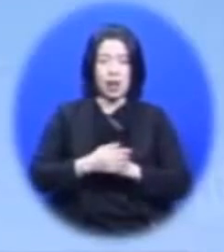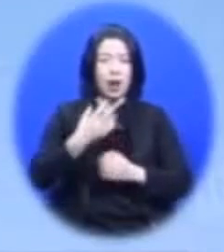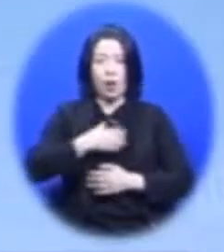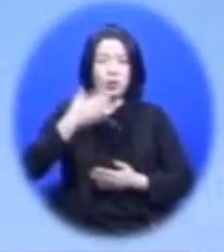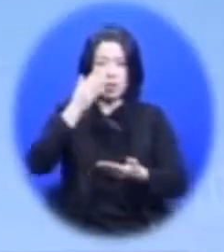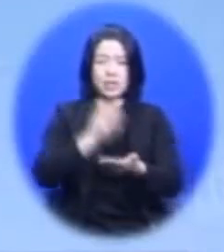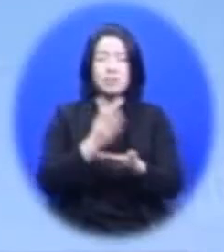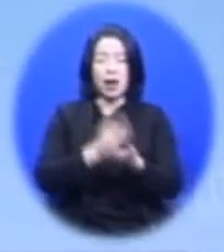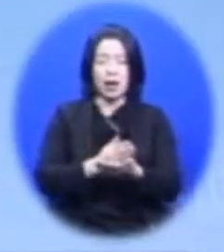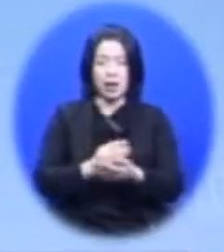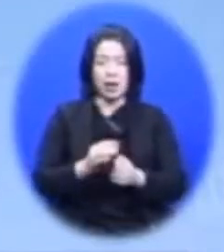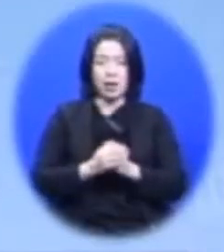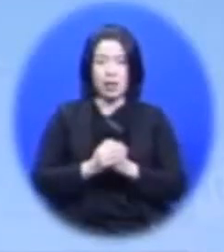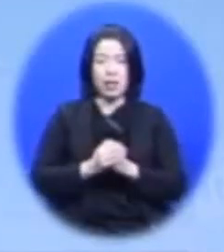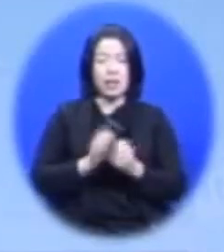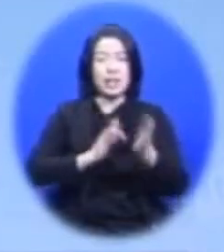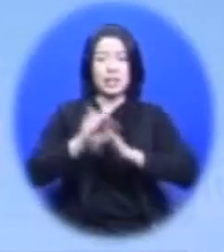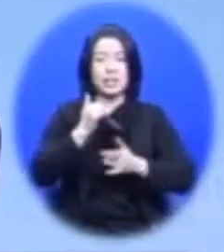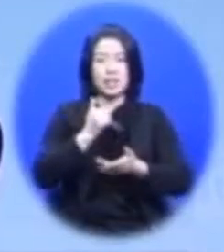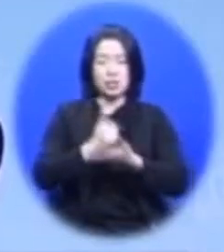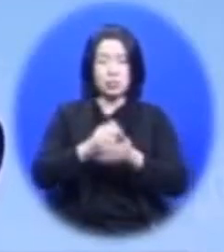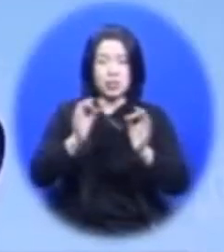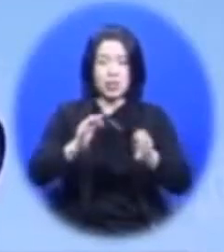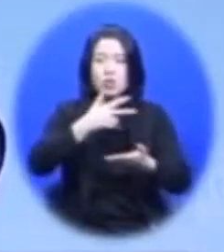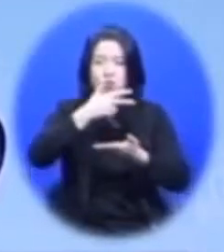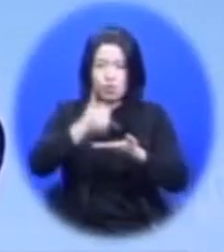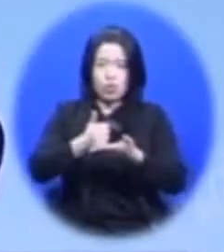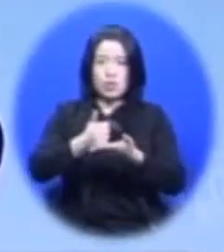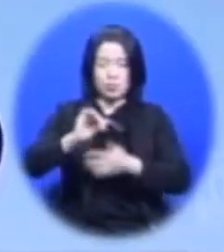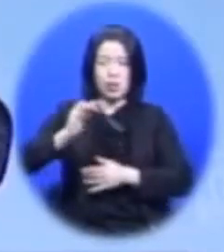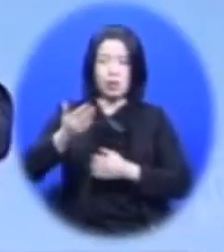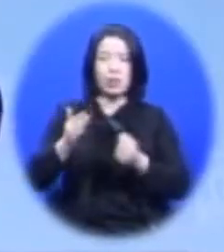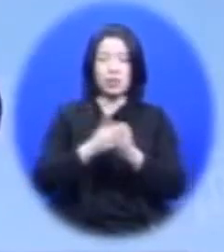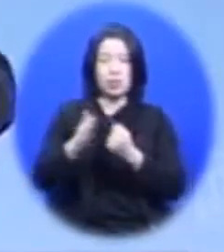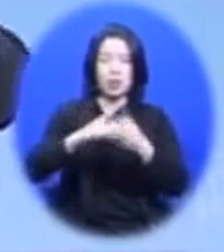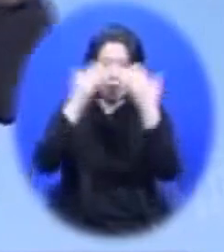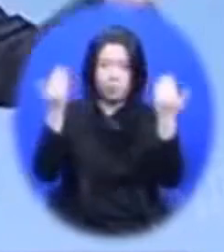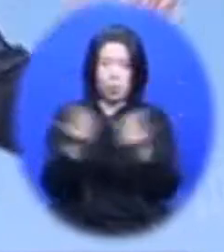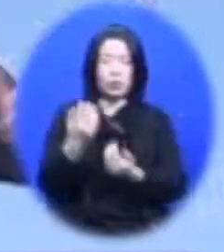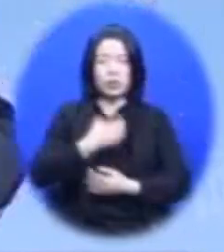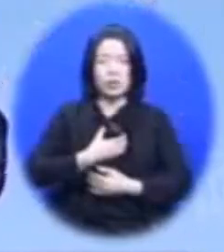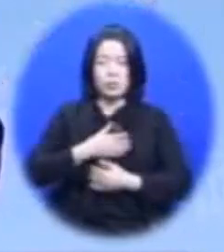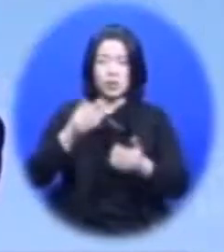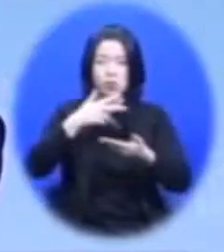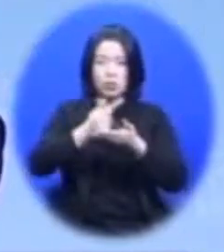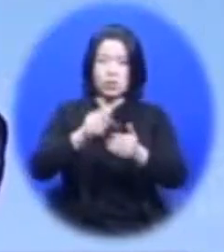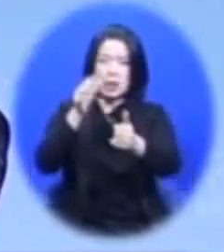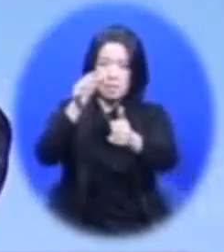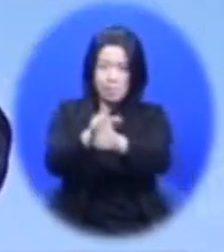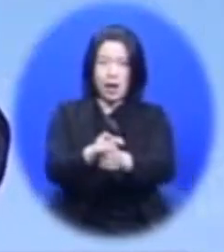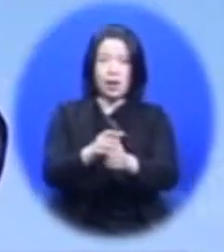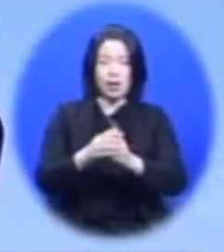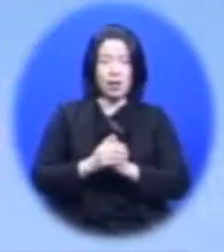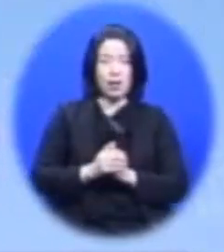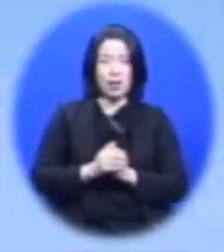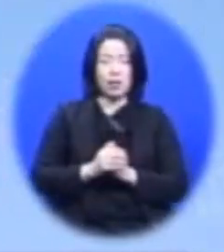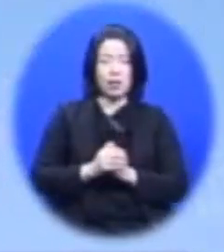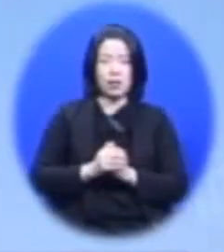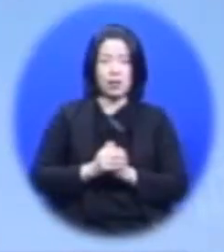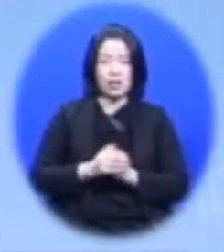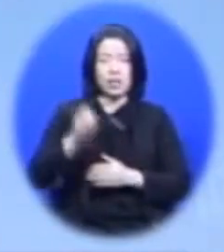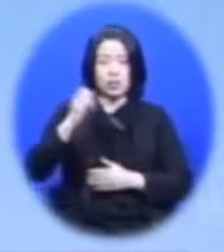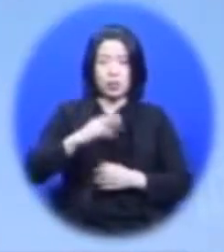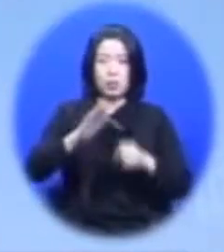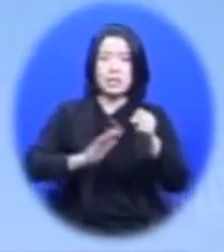겁니다. 예수님이 이제 주님이 되셨으니 모든 염려를 주께 맡겨버리라.